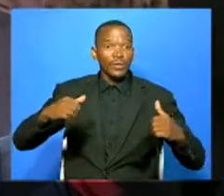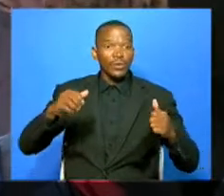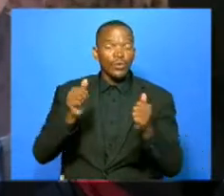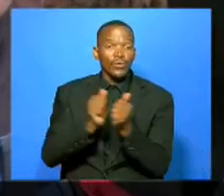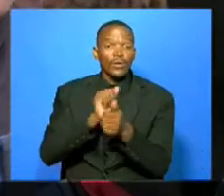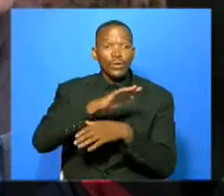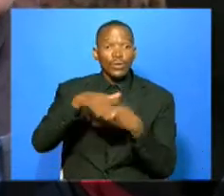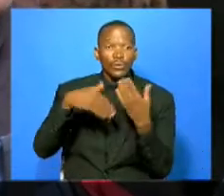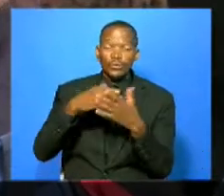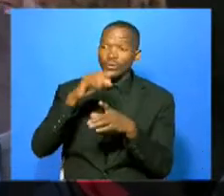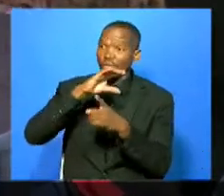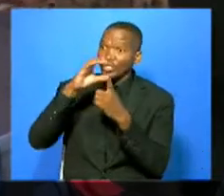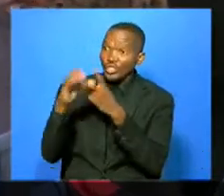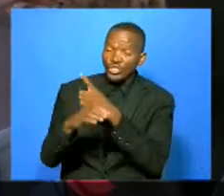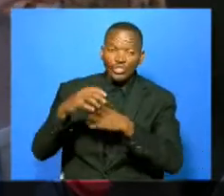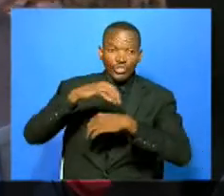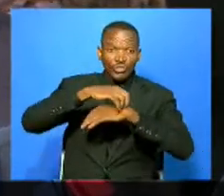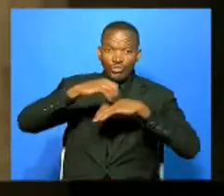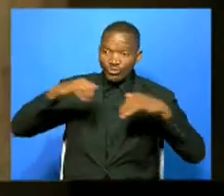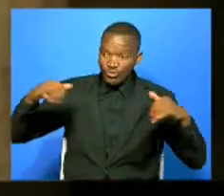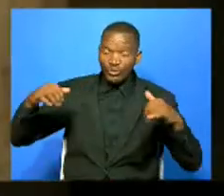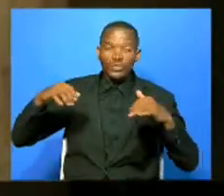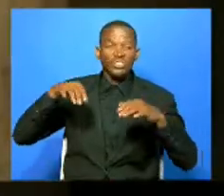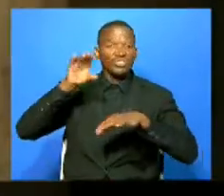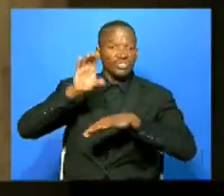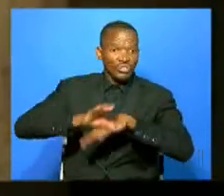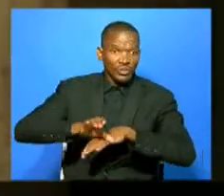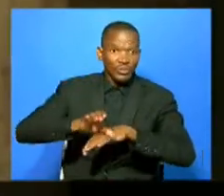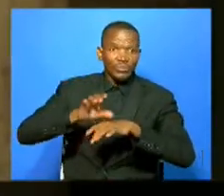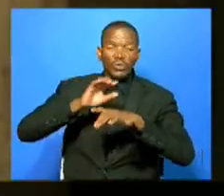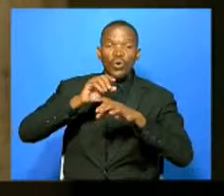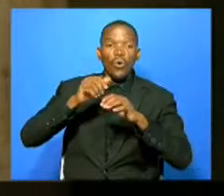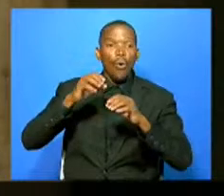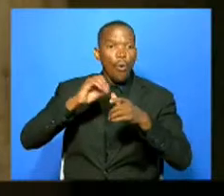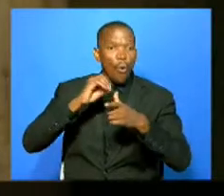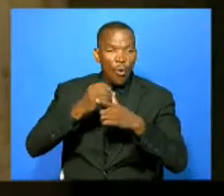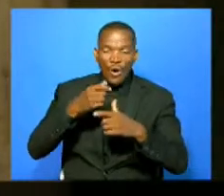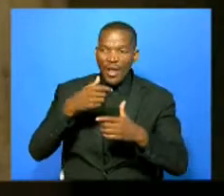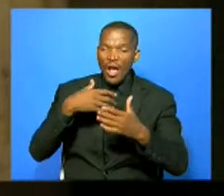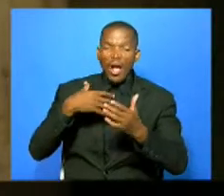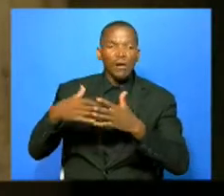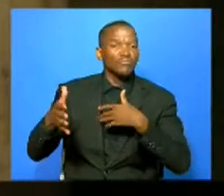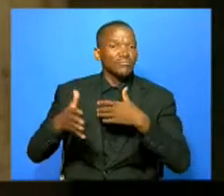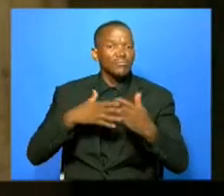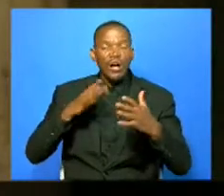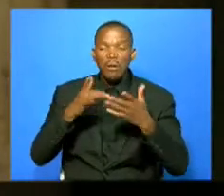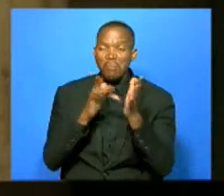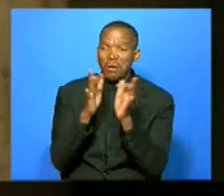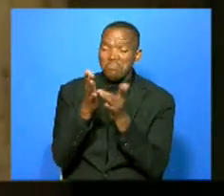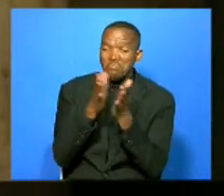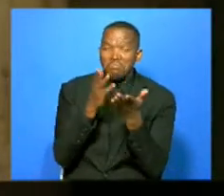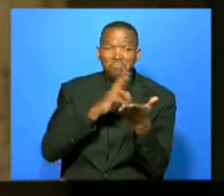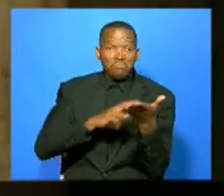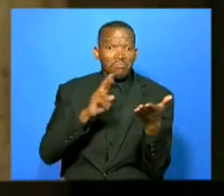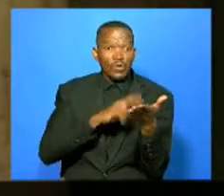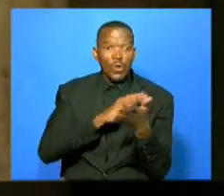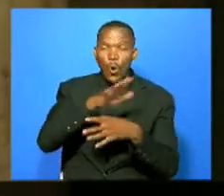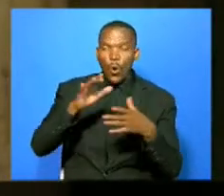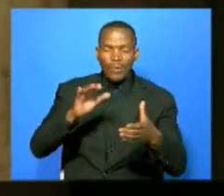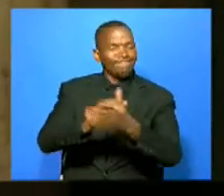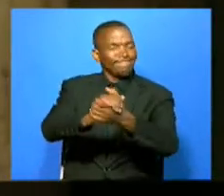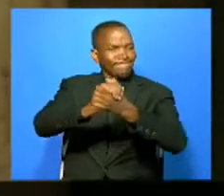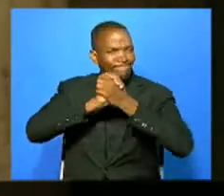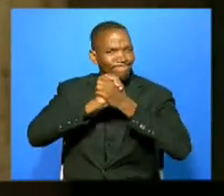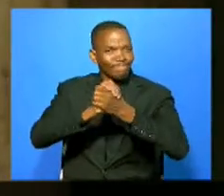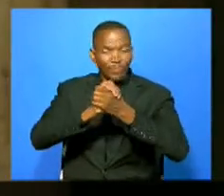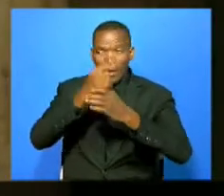ditso kana ka dipuo kana ka dikereke kana ka ha lo itseng go bala baebele ka teng. Lo tshwaraganye lo